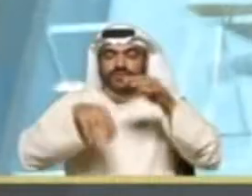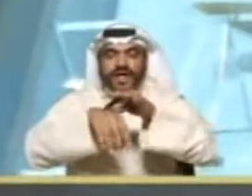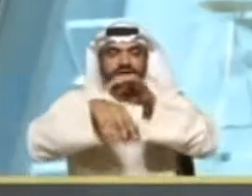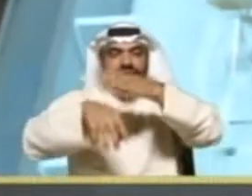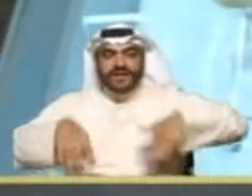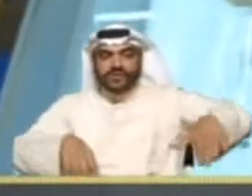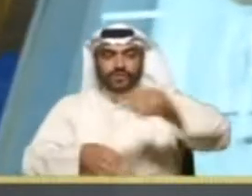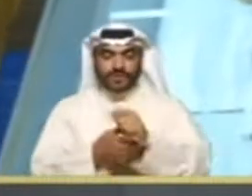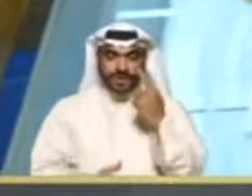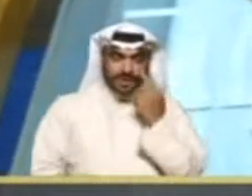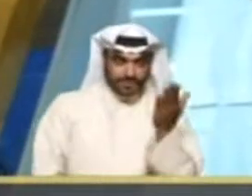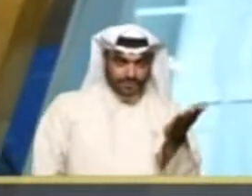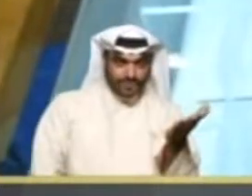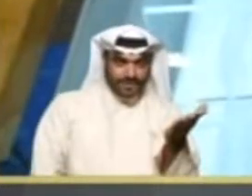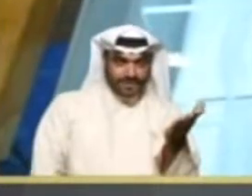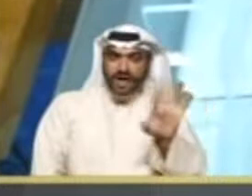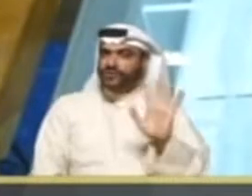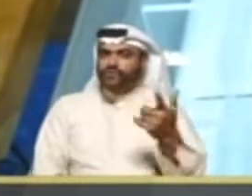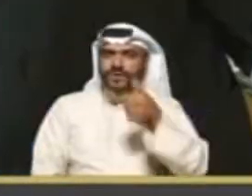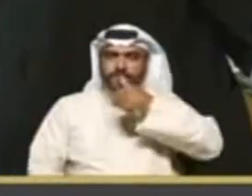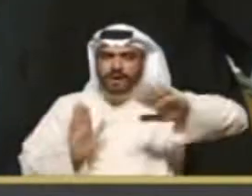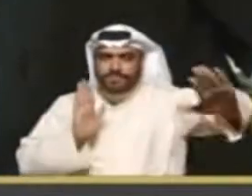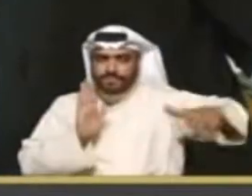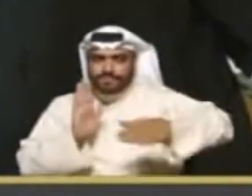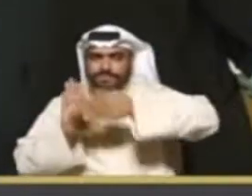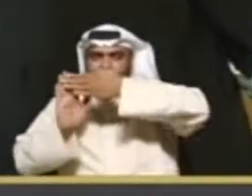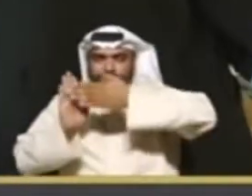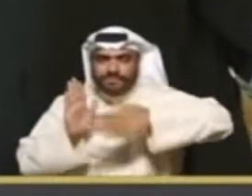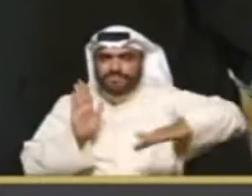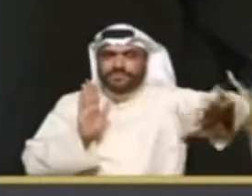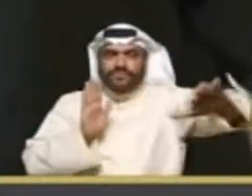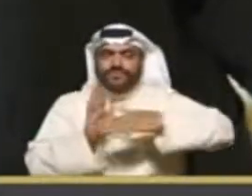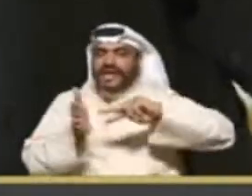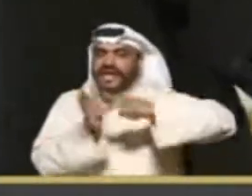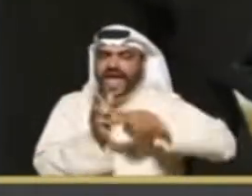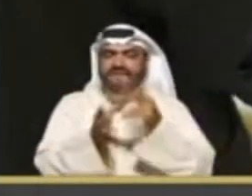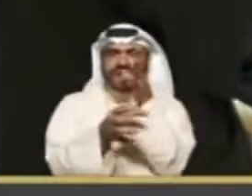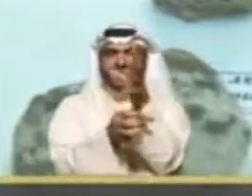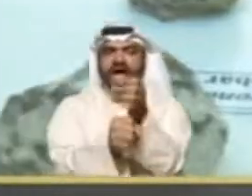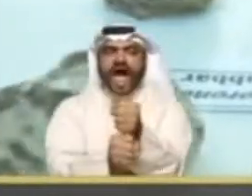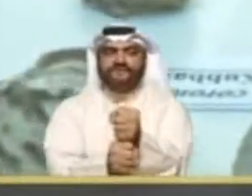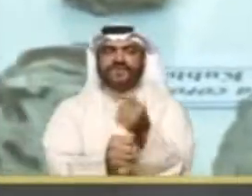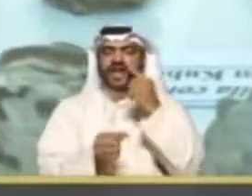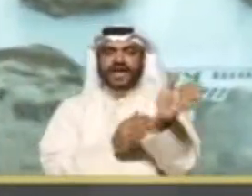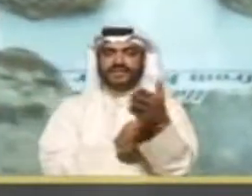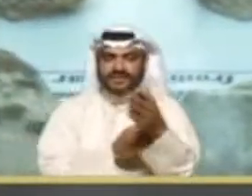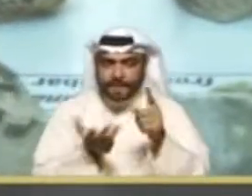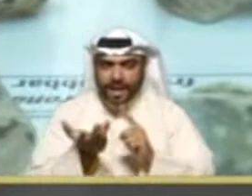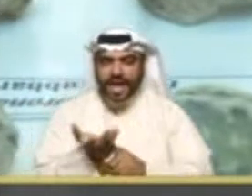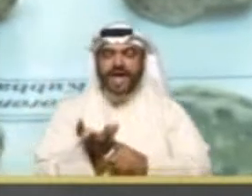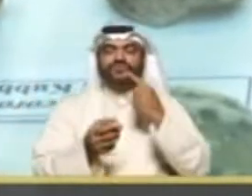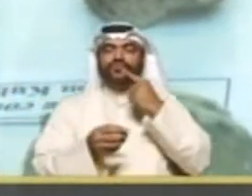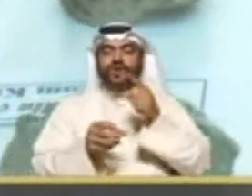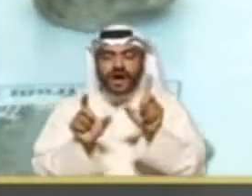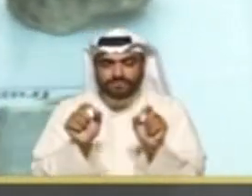وحمايتها. الشريط الحدودي للكويت يمتد لمسافة 500 كيلومتر من الشمال للجنوب، ويشمل مساحات بيئية غنية ومناطق